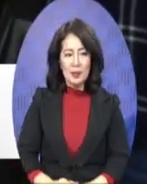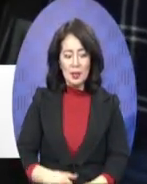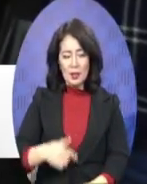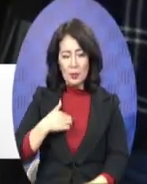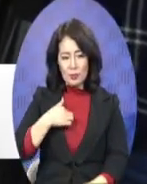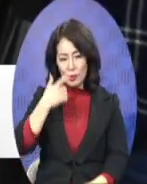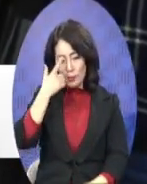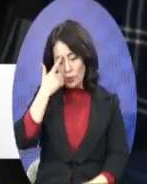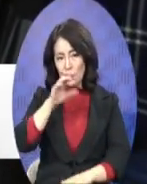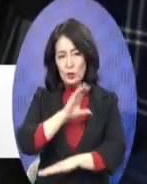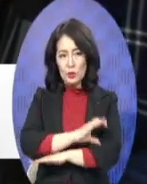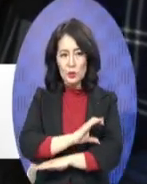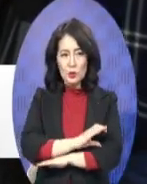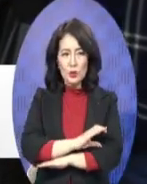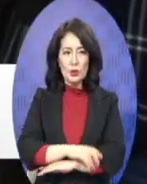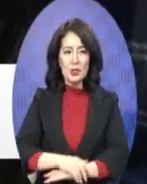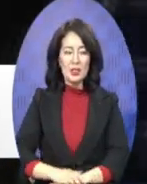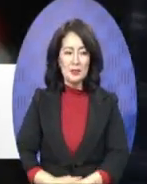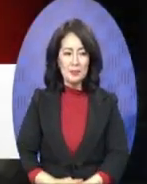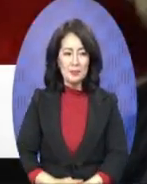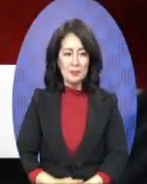сургуульд